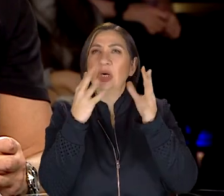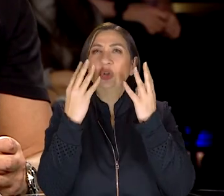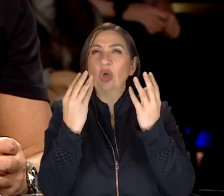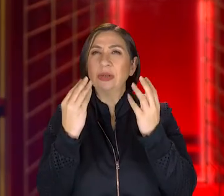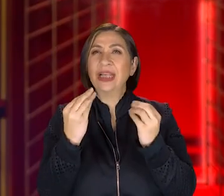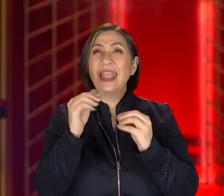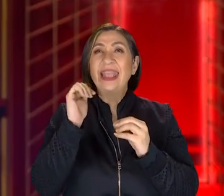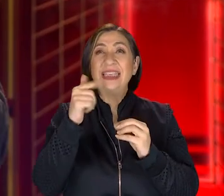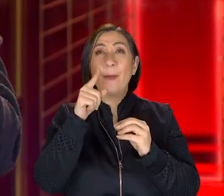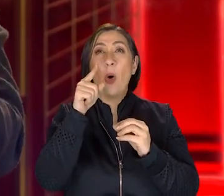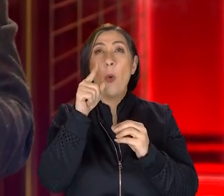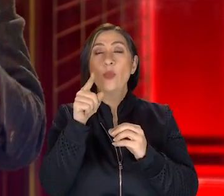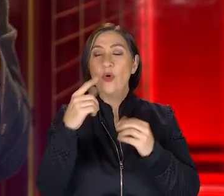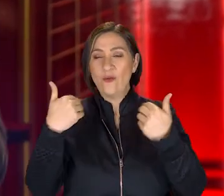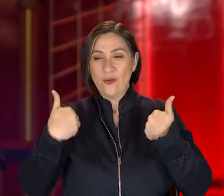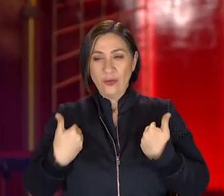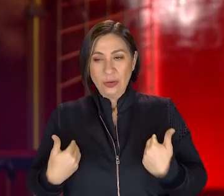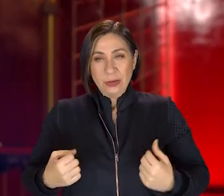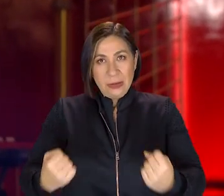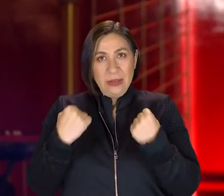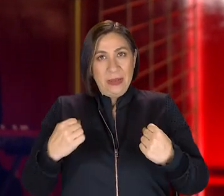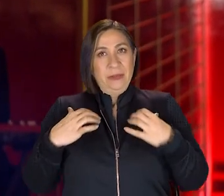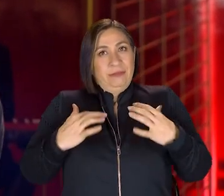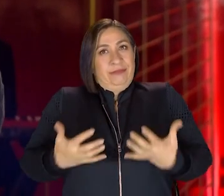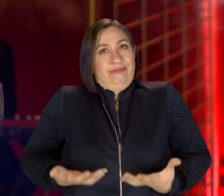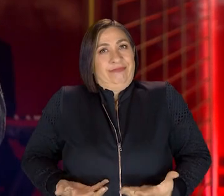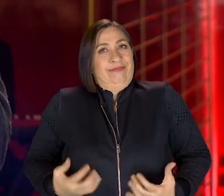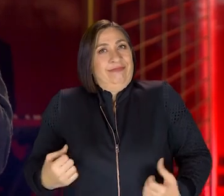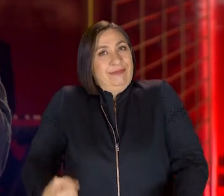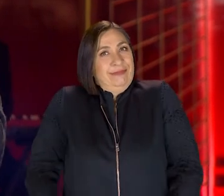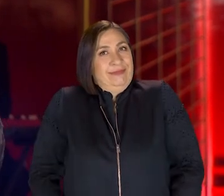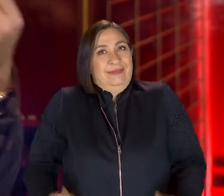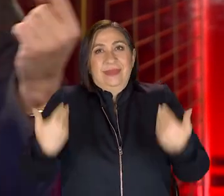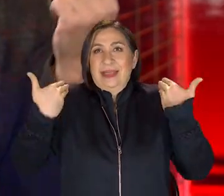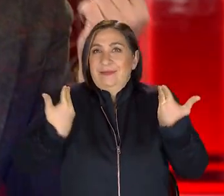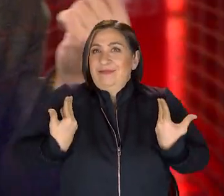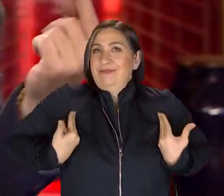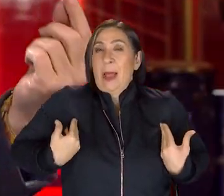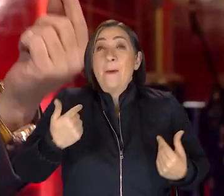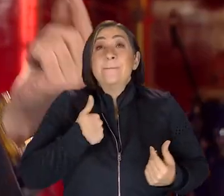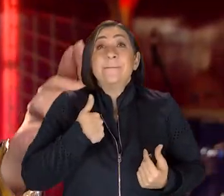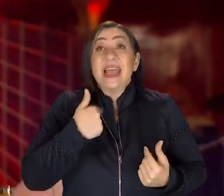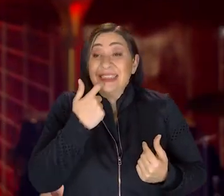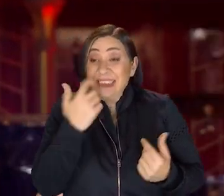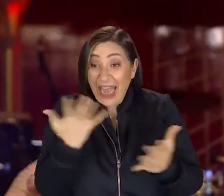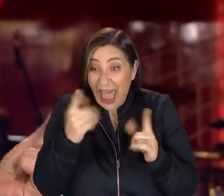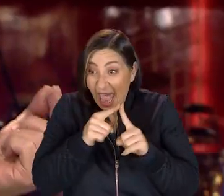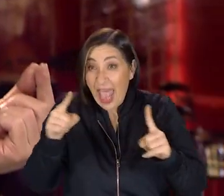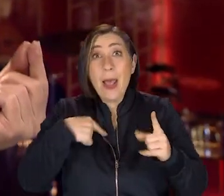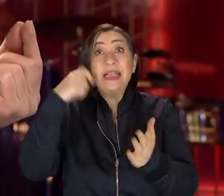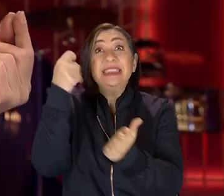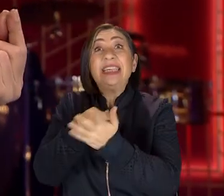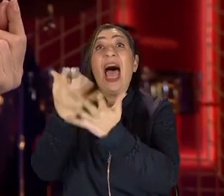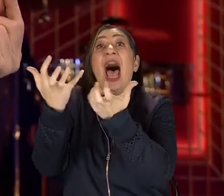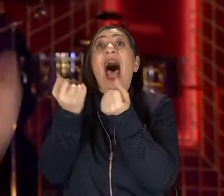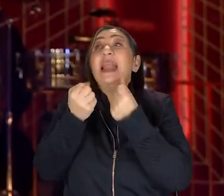iyiydi. Ne zaman ki o vücudu tam yaptın, askılıyı giydin. Ben ömrümde öyle bir şeyi satın